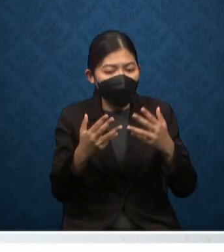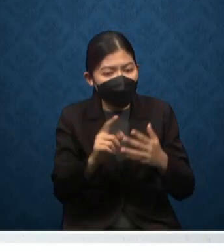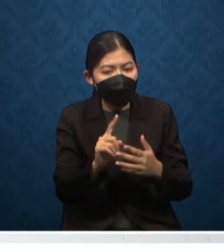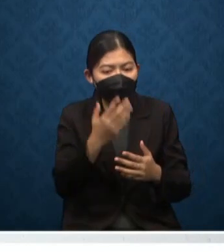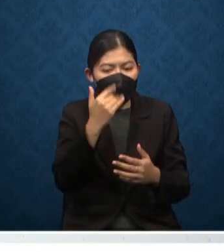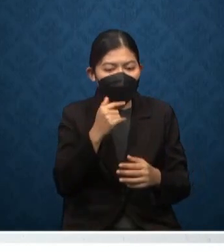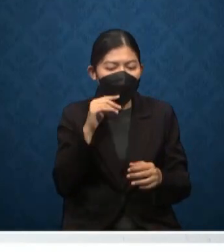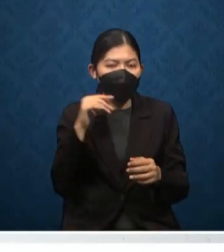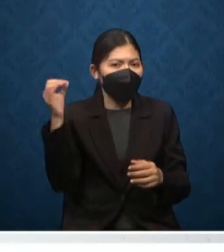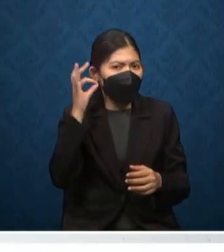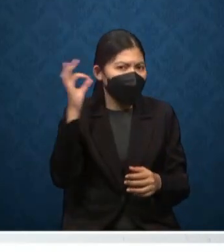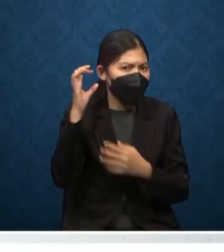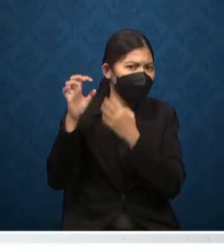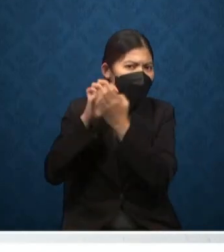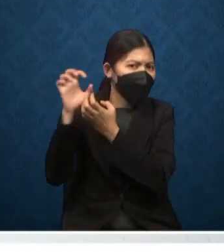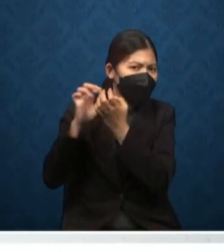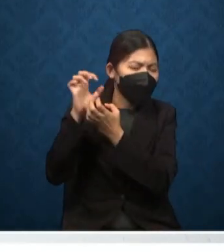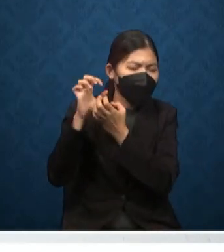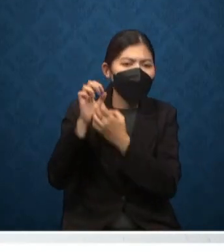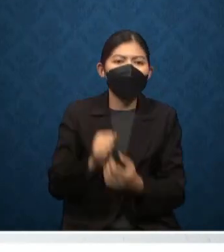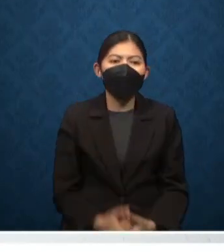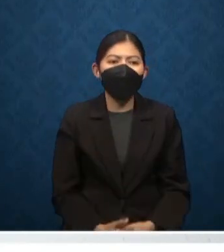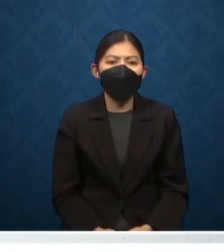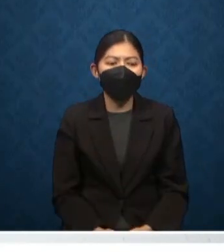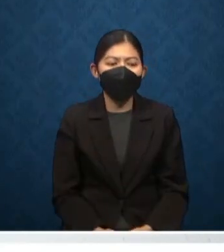ใหม่ช่วยดูนะครับ